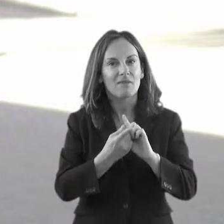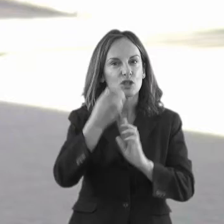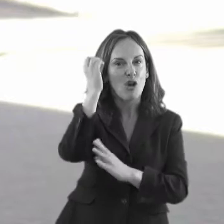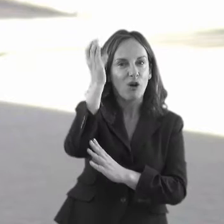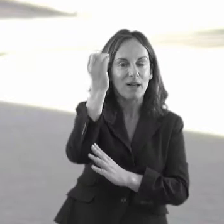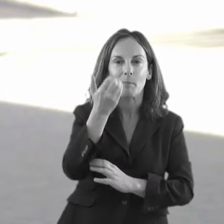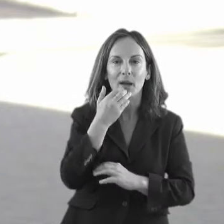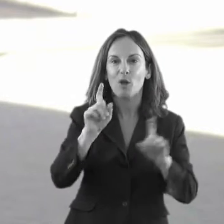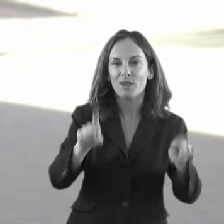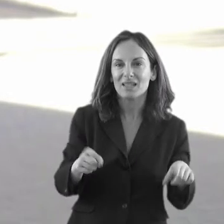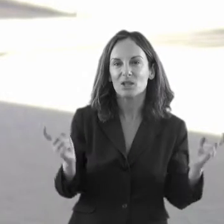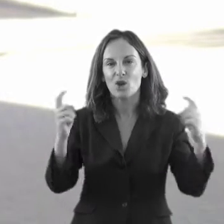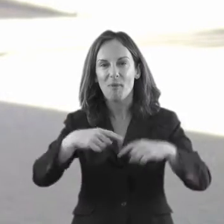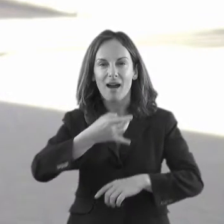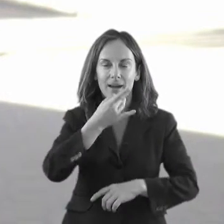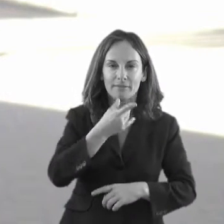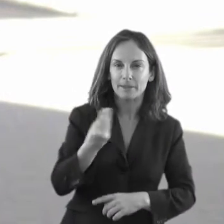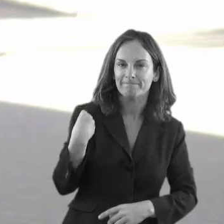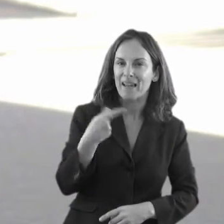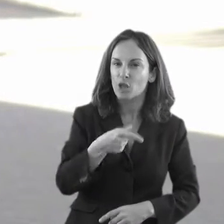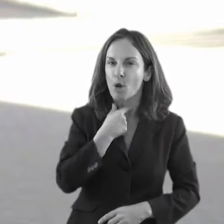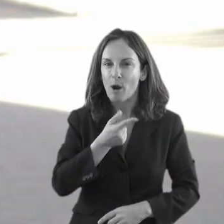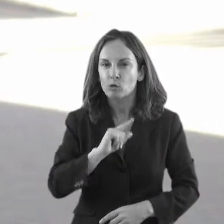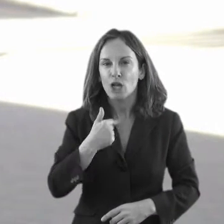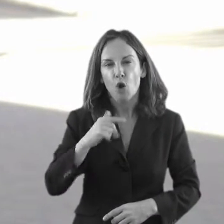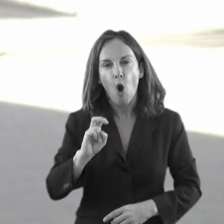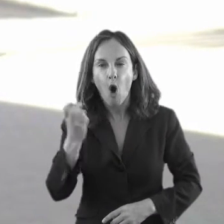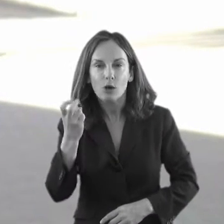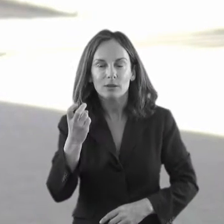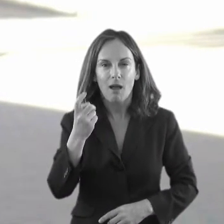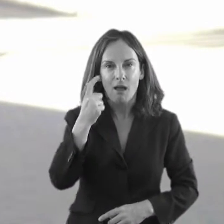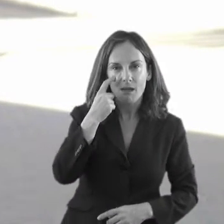et diguin això no m'agrada, no estic d'acord, jo ho faria d'aquesta manera.